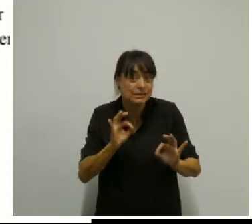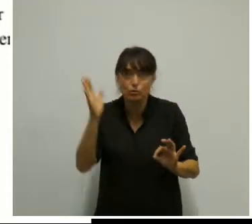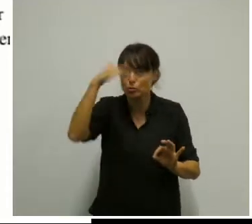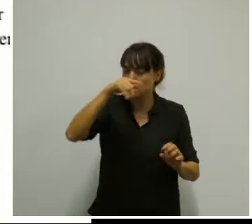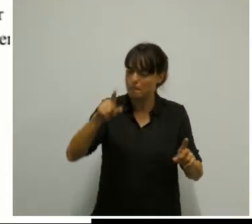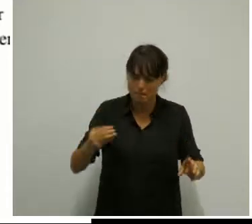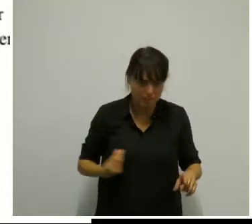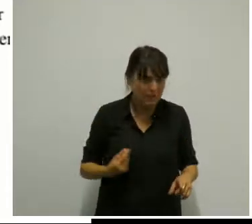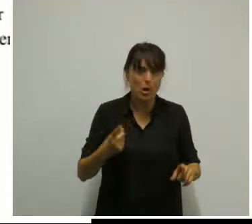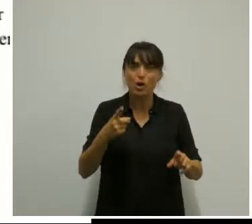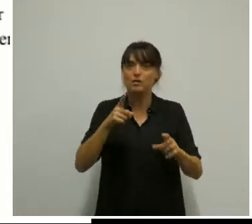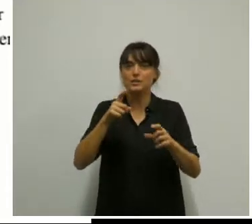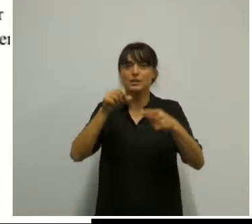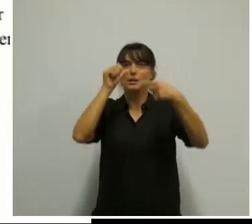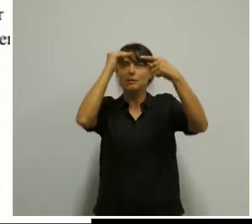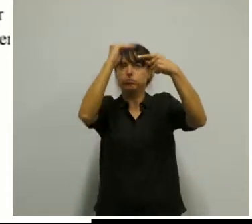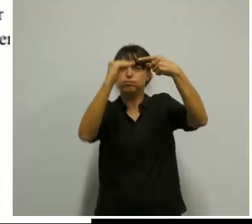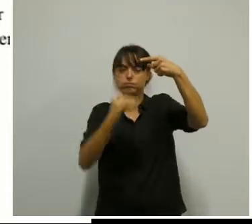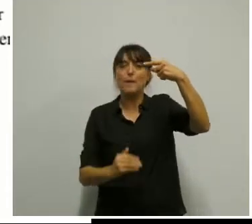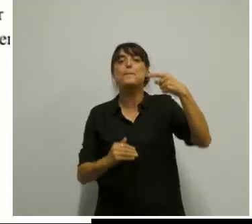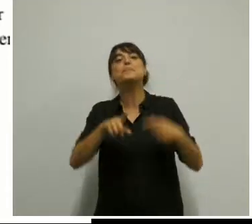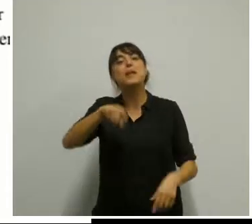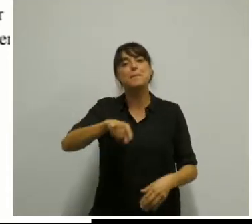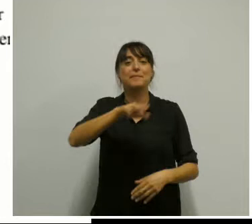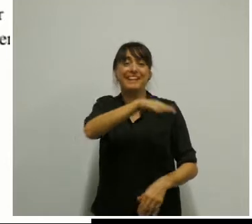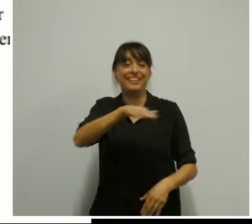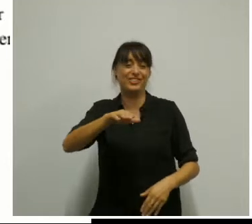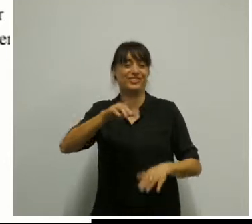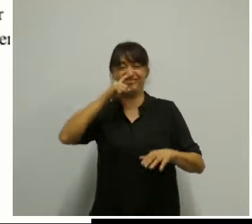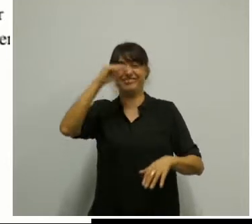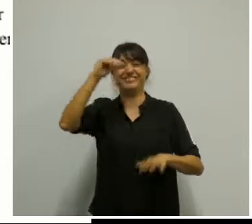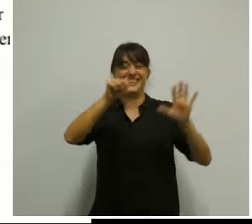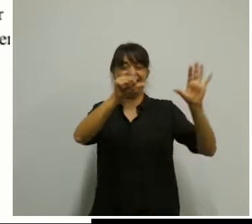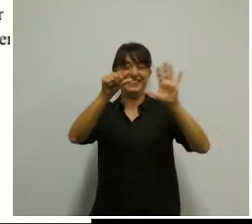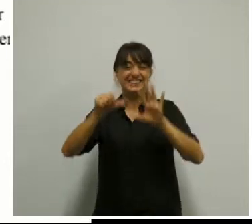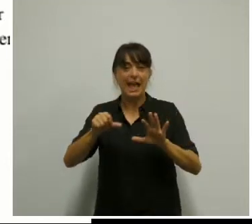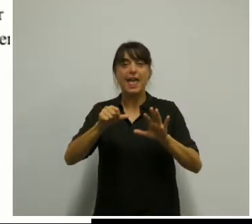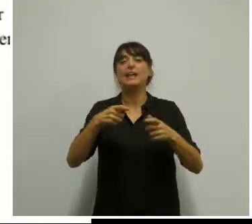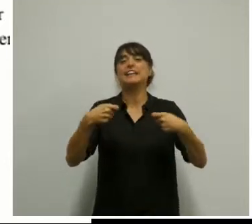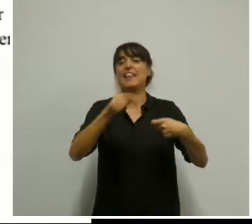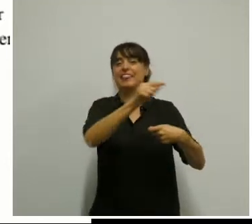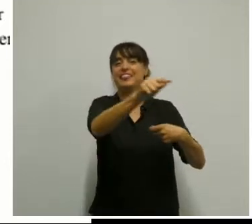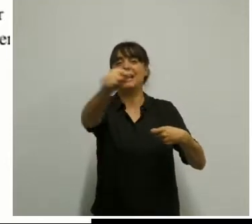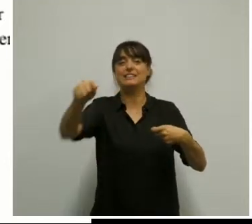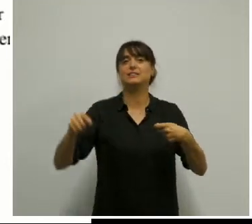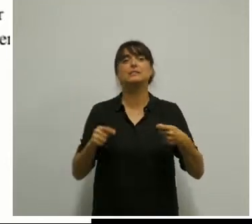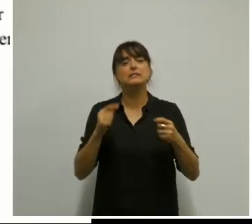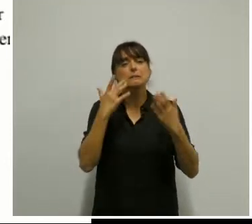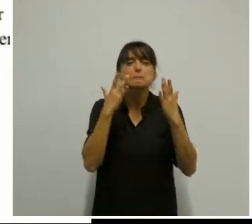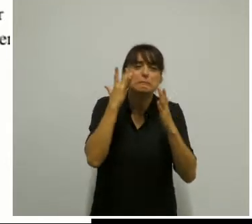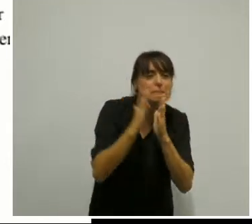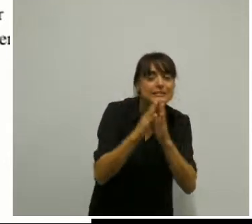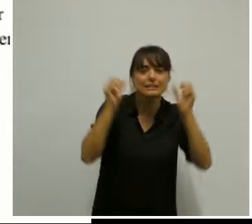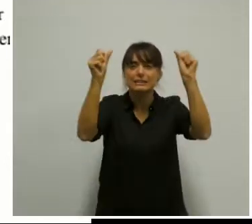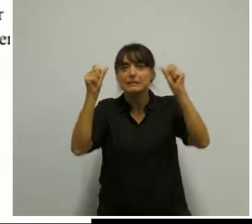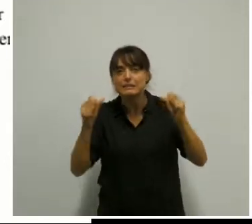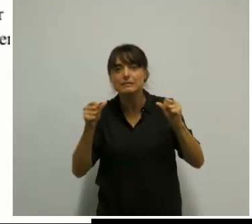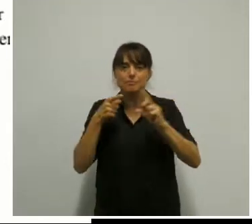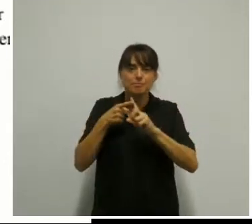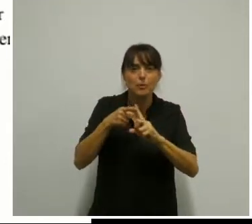van sortir els nens grans de sisè, a totes les botigues més conegudes del nostre voltant, sisplau, si podíem penjar el nostre cartell perquè ens